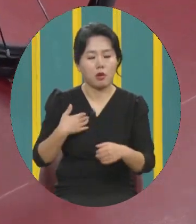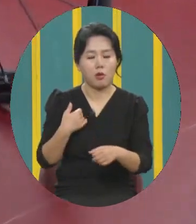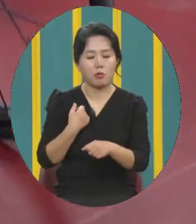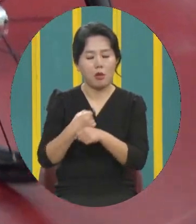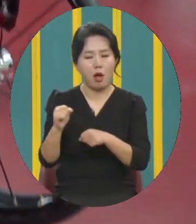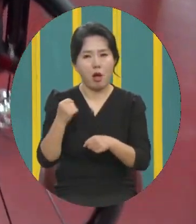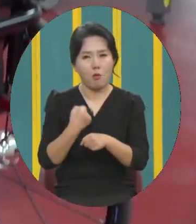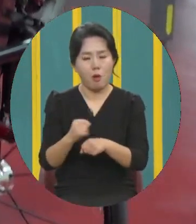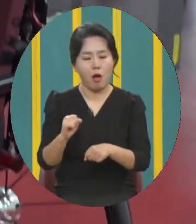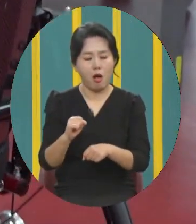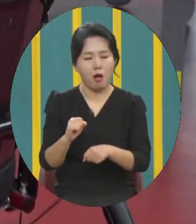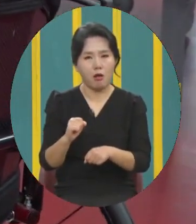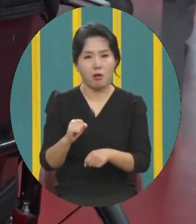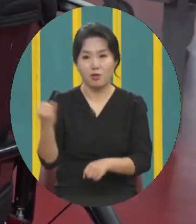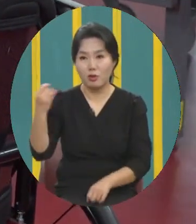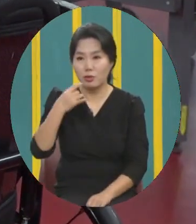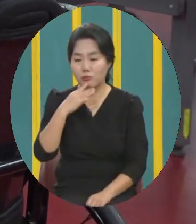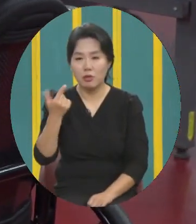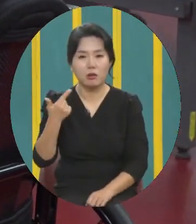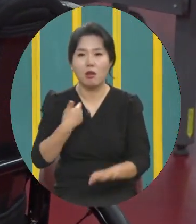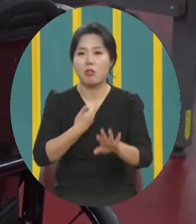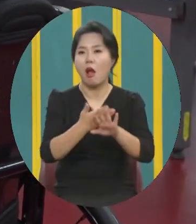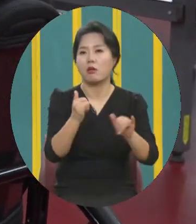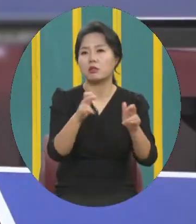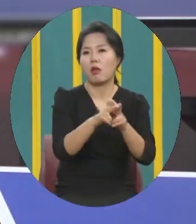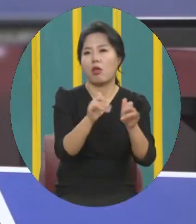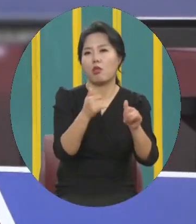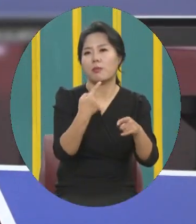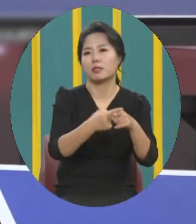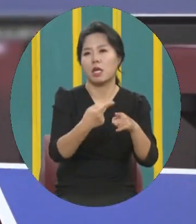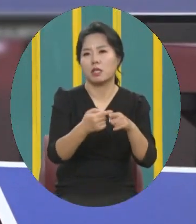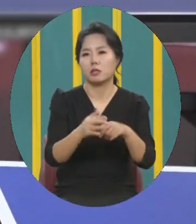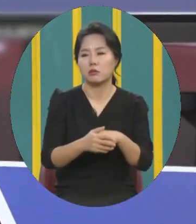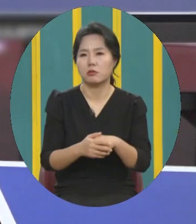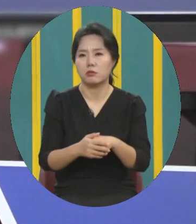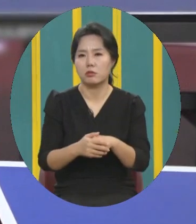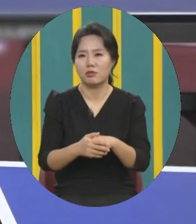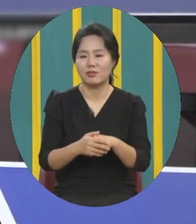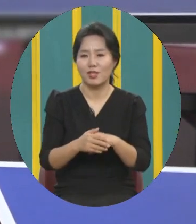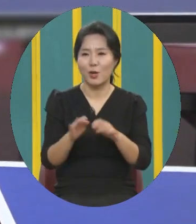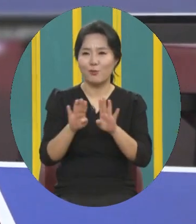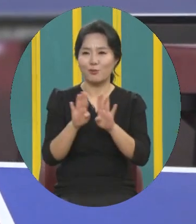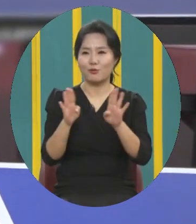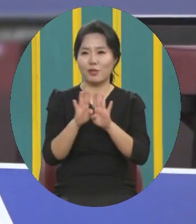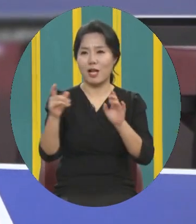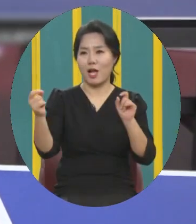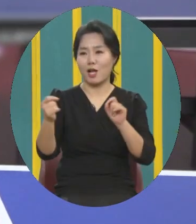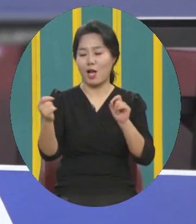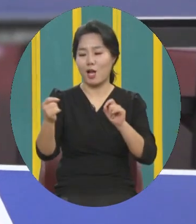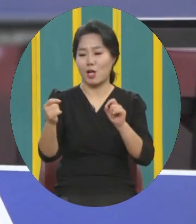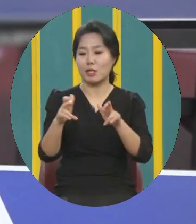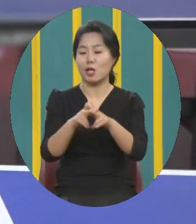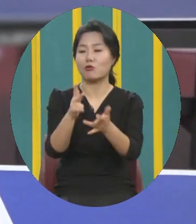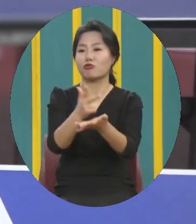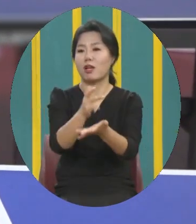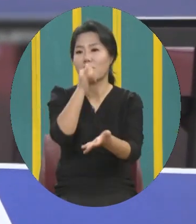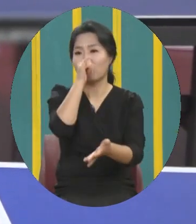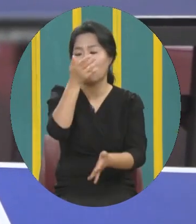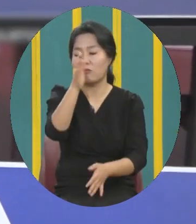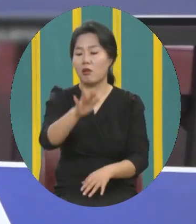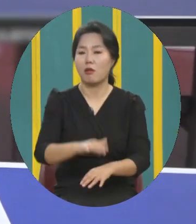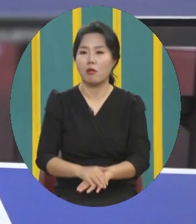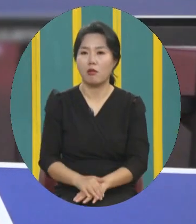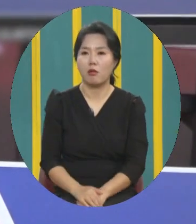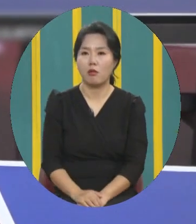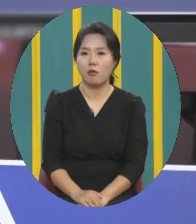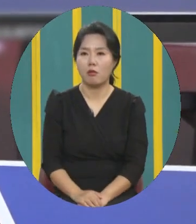건 김기철 씨만이 아니었는데요. 정원에서 가까운 거리에 장애인 주차장이 있어서 이제 거기다 주차를 하고